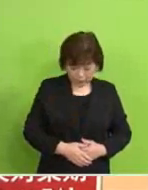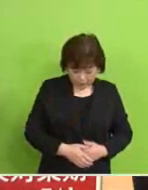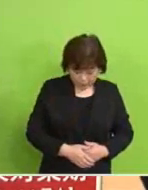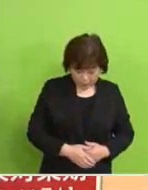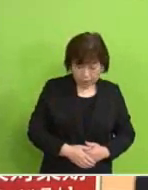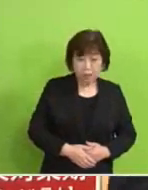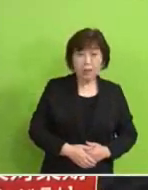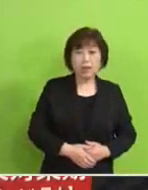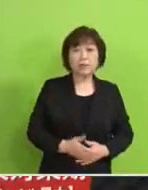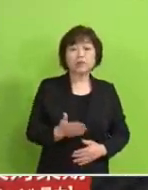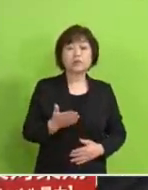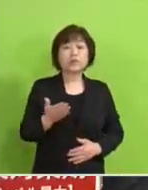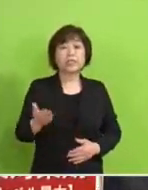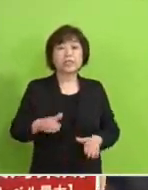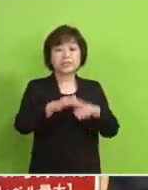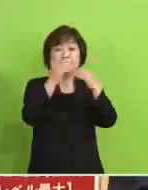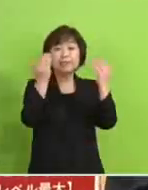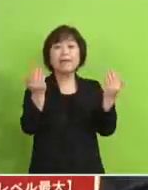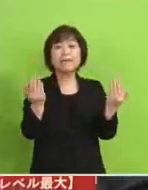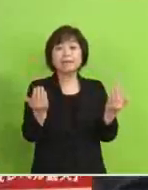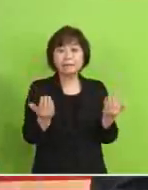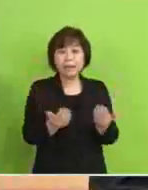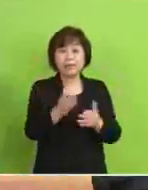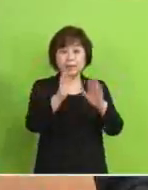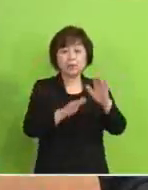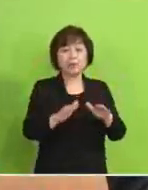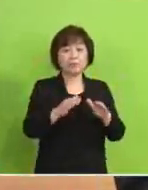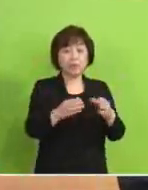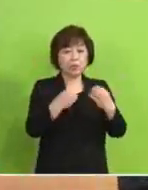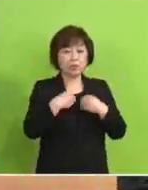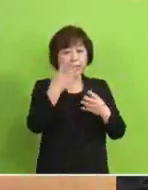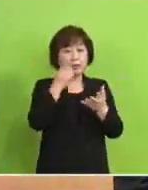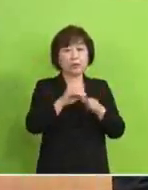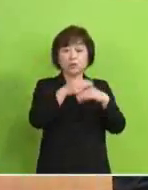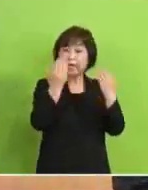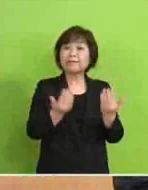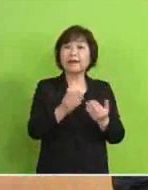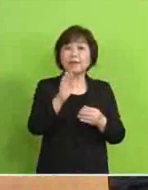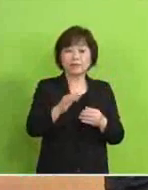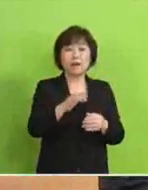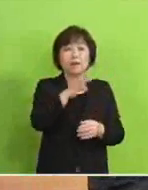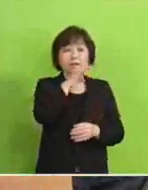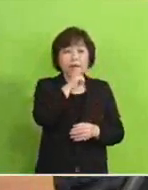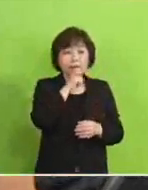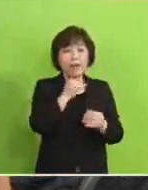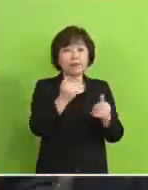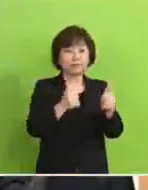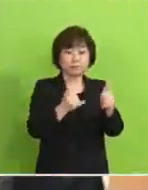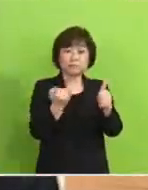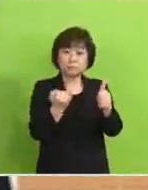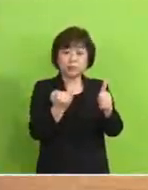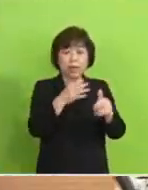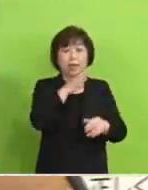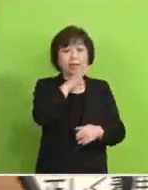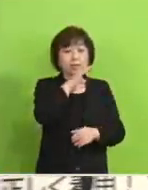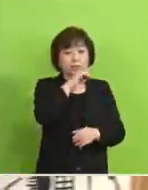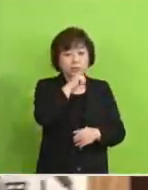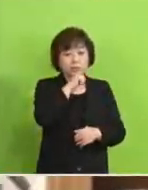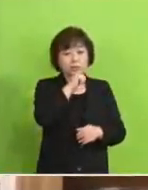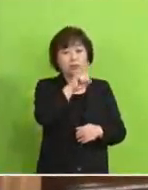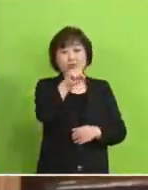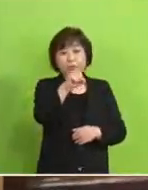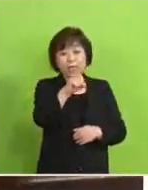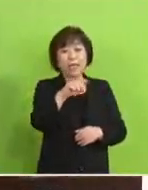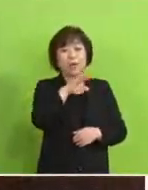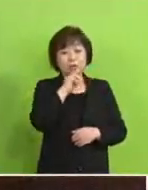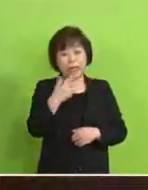次に全体像、昨日の陽性確認の全体像ですが、年代性別は10代から80